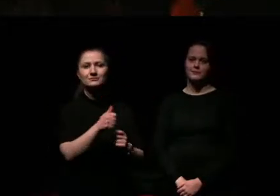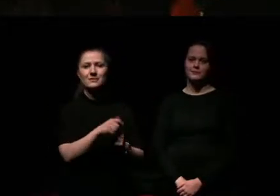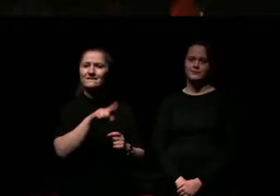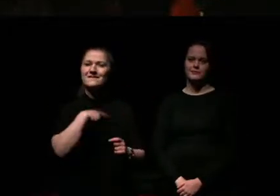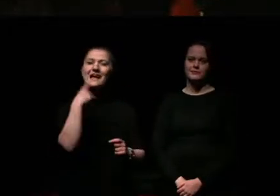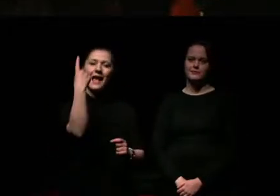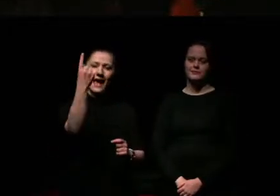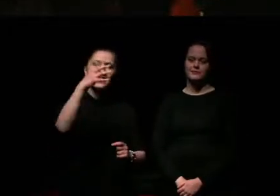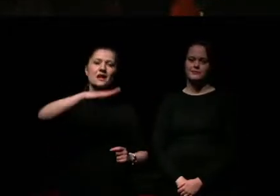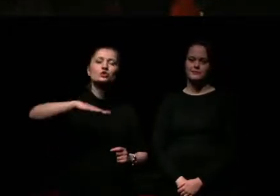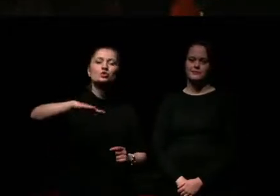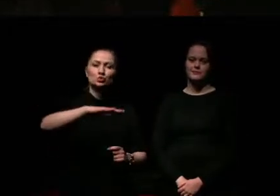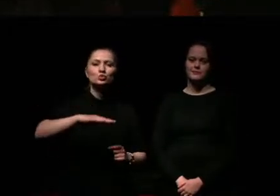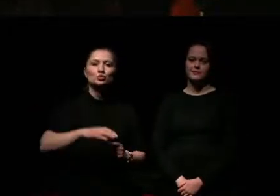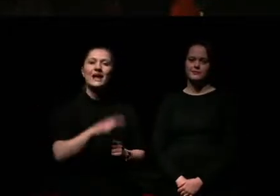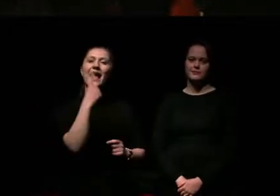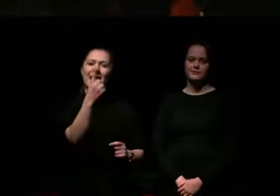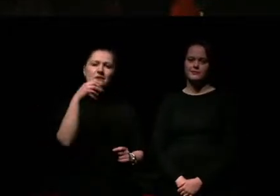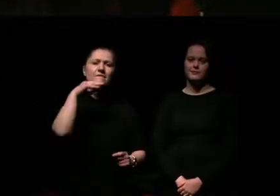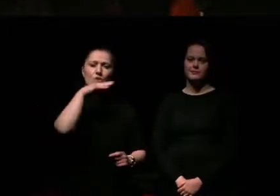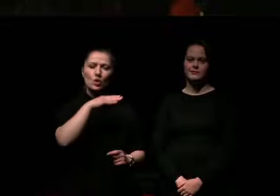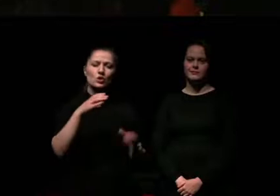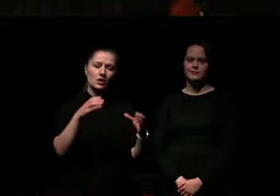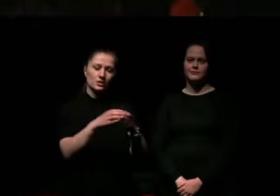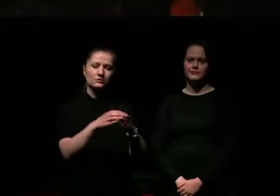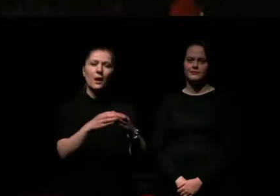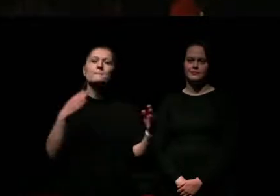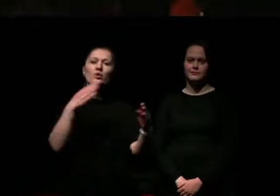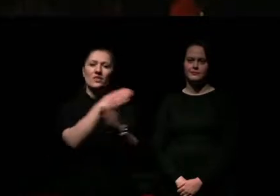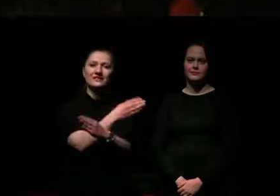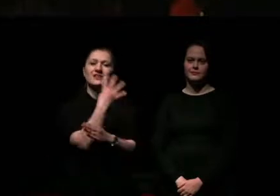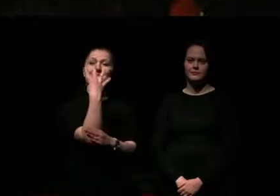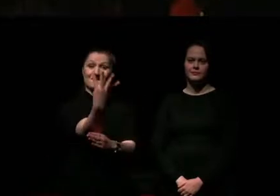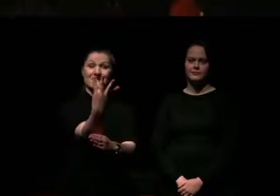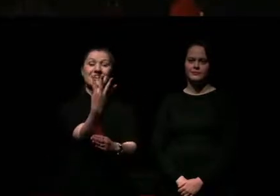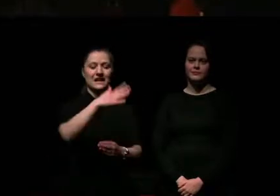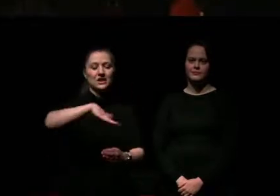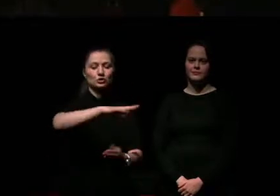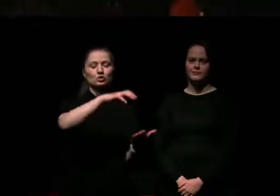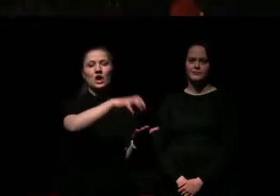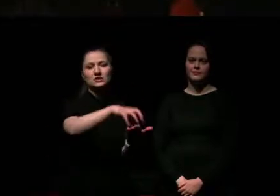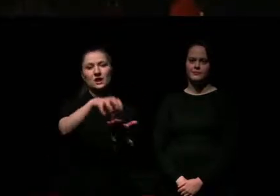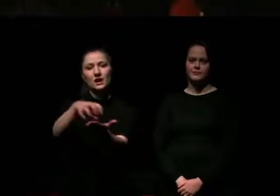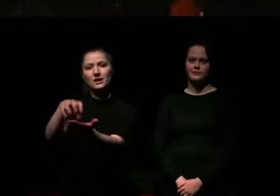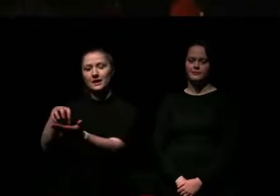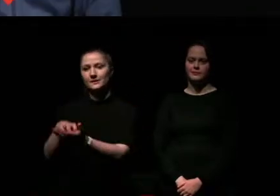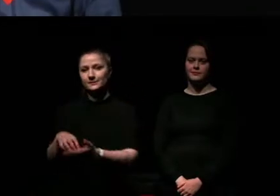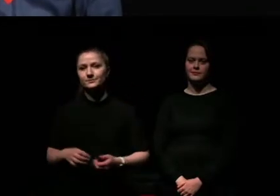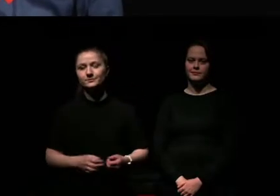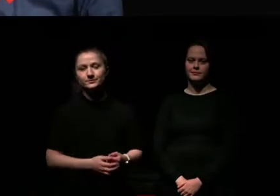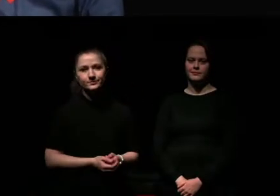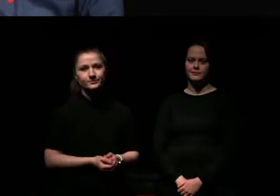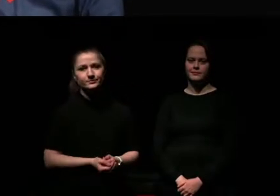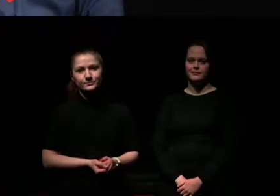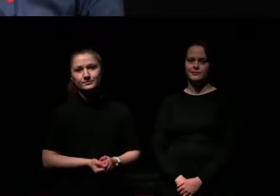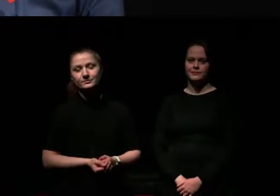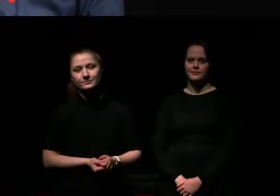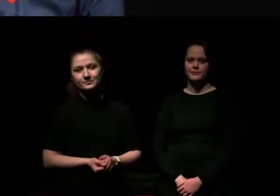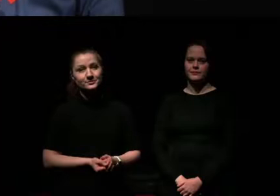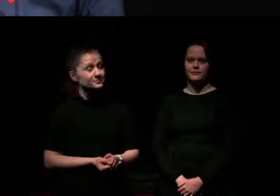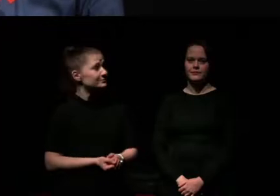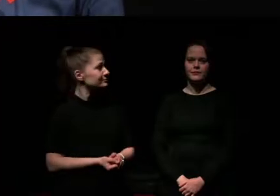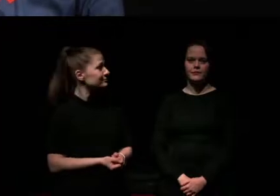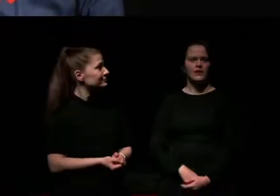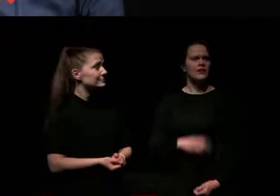er en nasjon, et folk, på tvers av fire nasjonalstater. Men det har ikke alltid